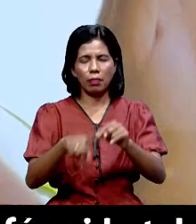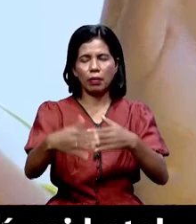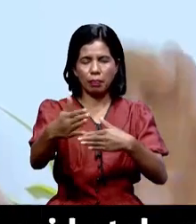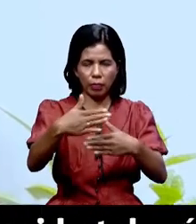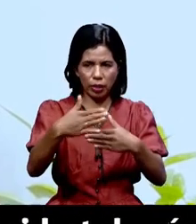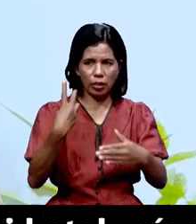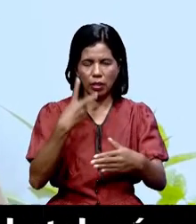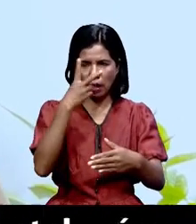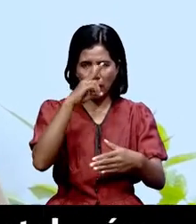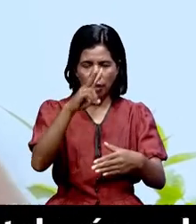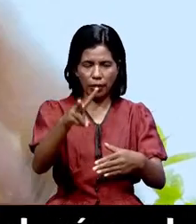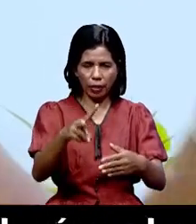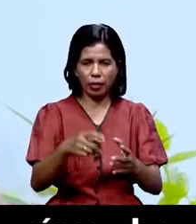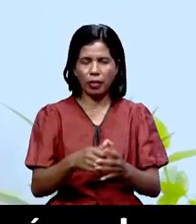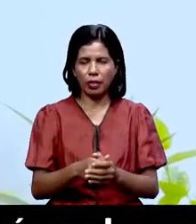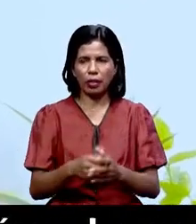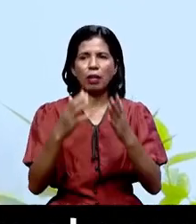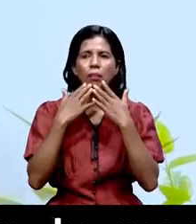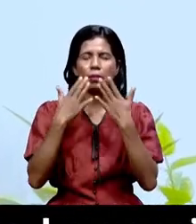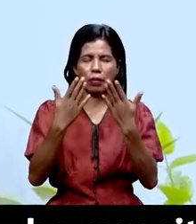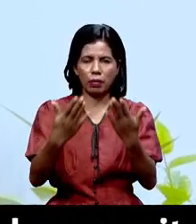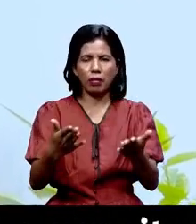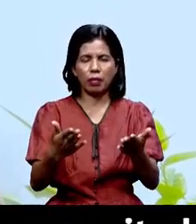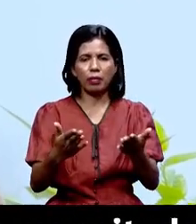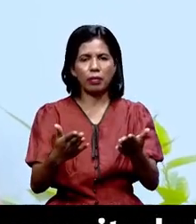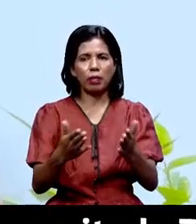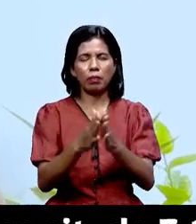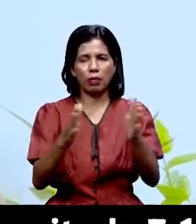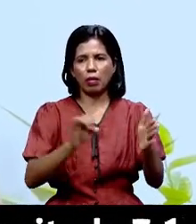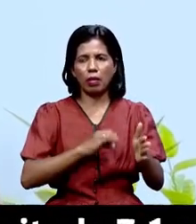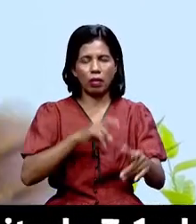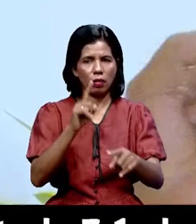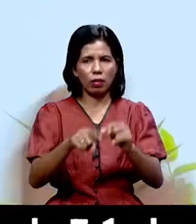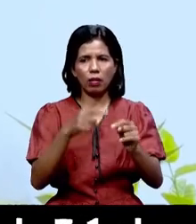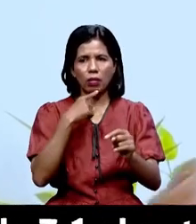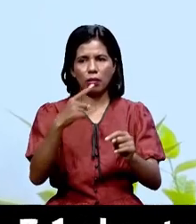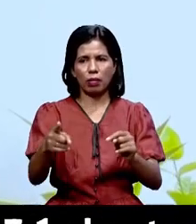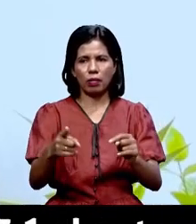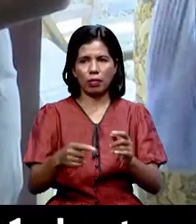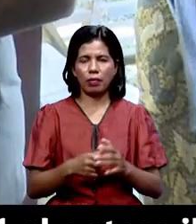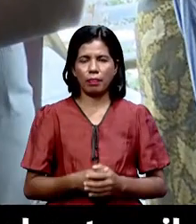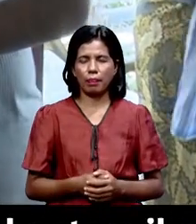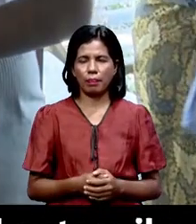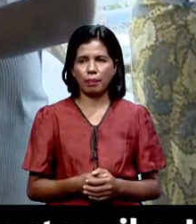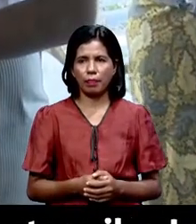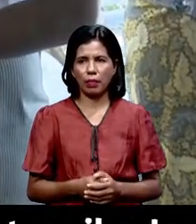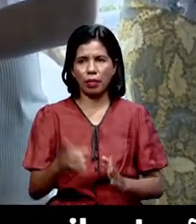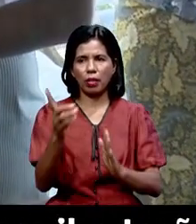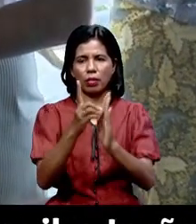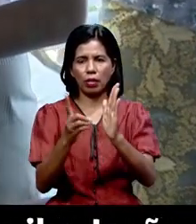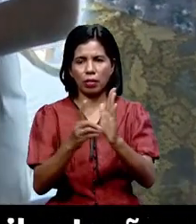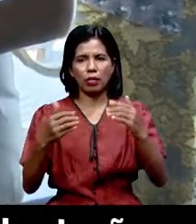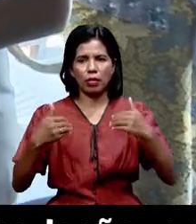maybe ita hareku si dok ne, agradece dan ebe maka ne, how la bele, suraho buat tida. Tirdarus nebe